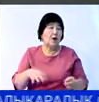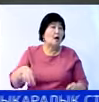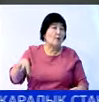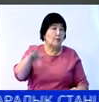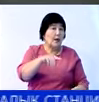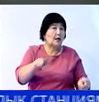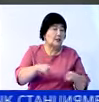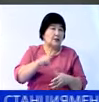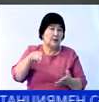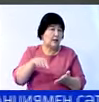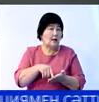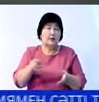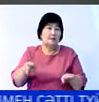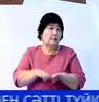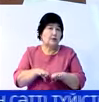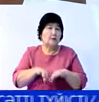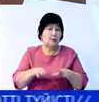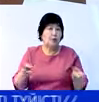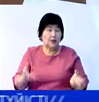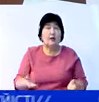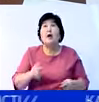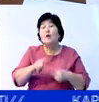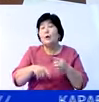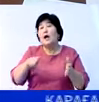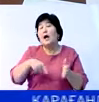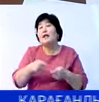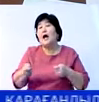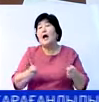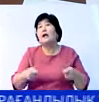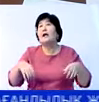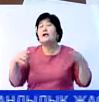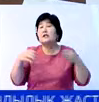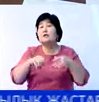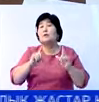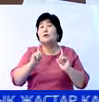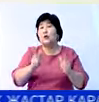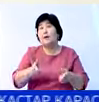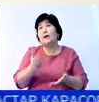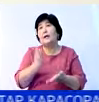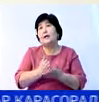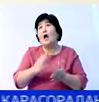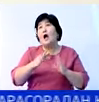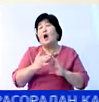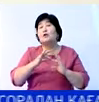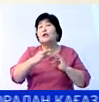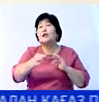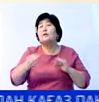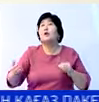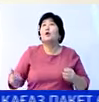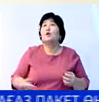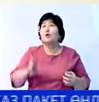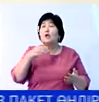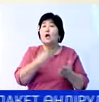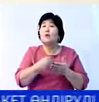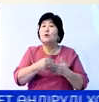жерде қаланың бәрі барлық жерде бірдей деңгейде болу керек. Мұнан соң қала әкімдігінің дербес құрамы келісілді. Ал осыған дейін ауылдық елді мекендерде тұратын